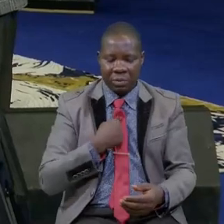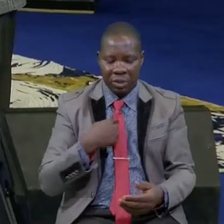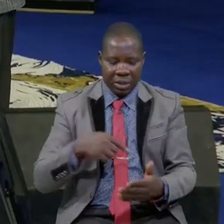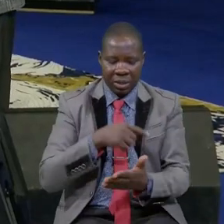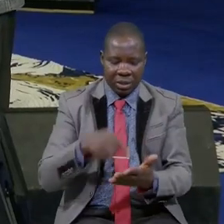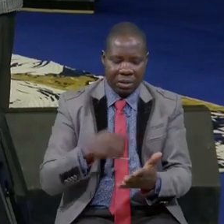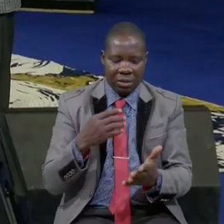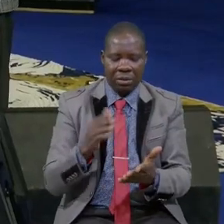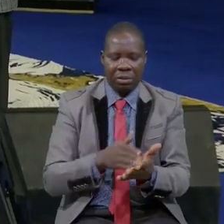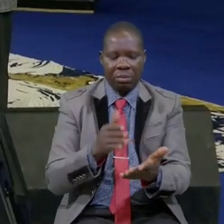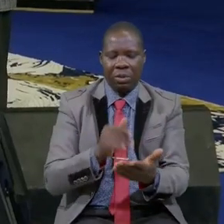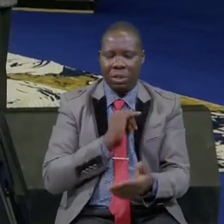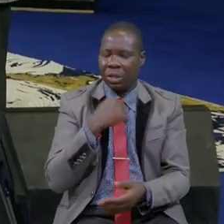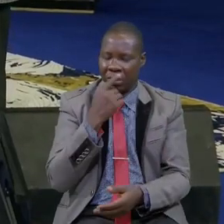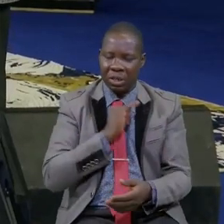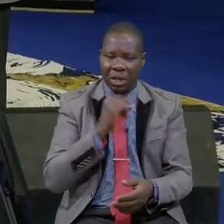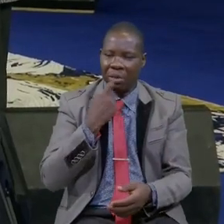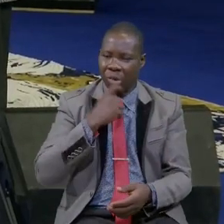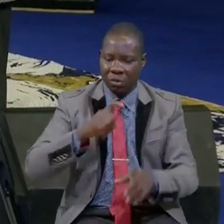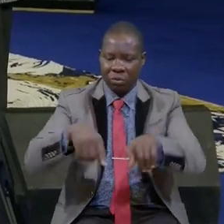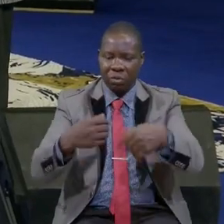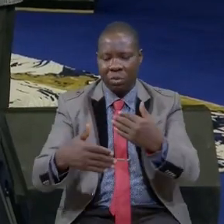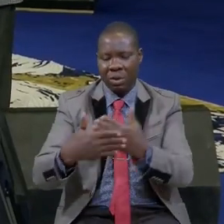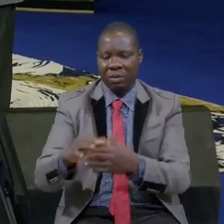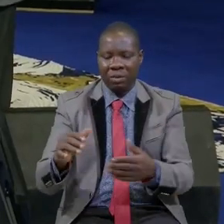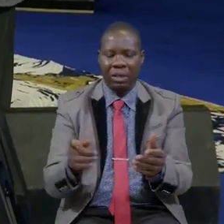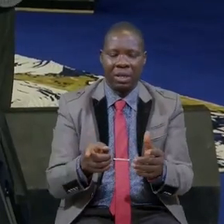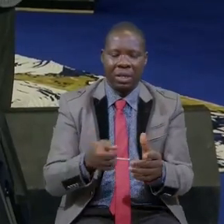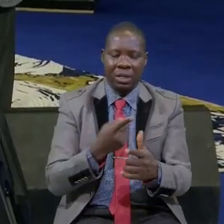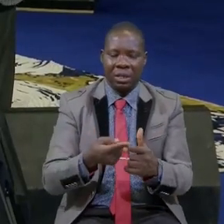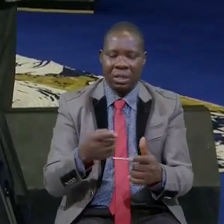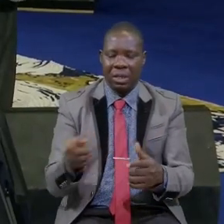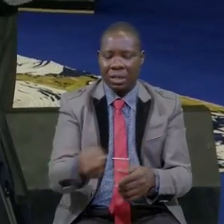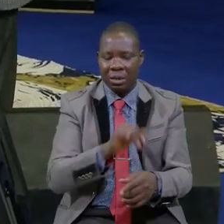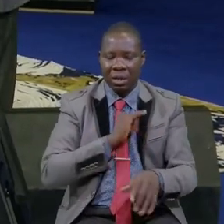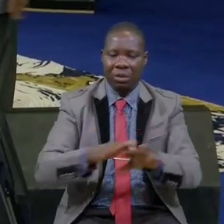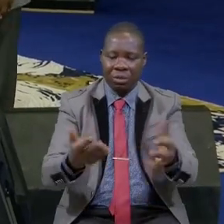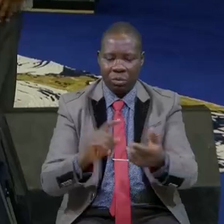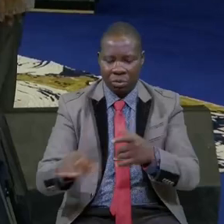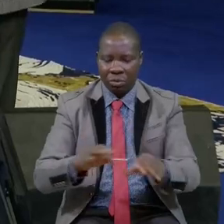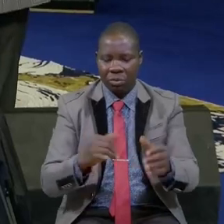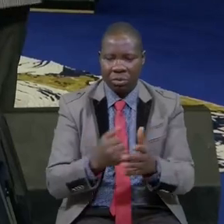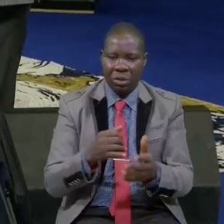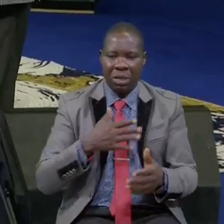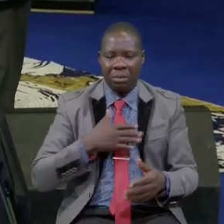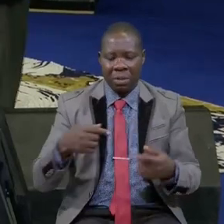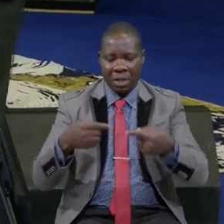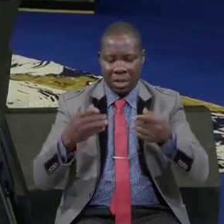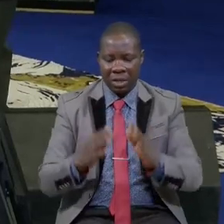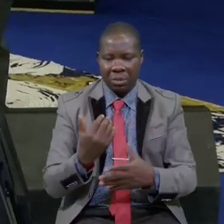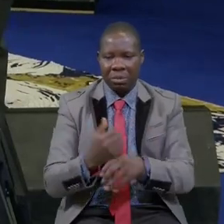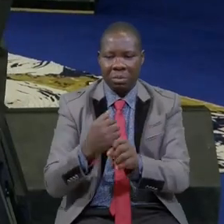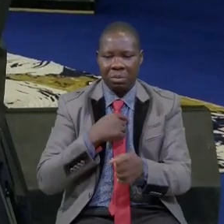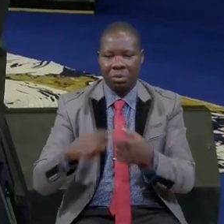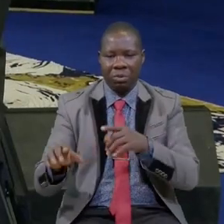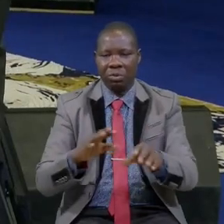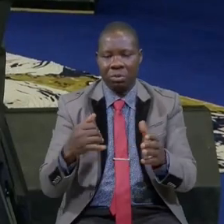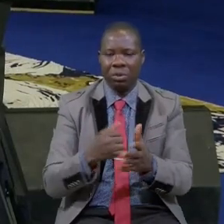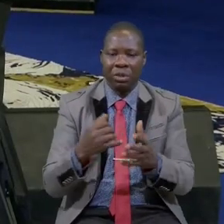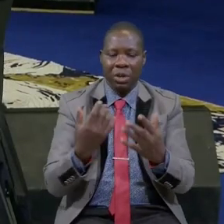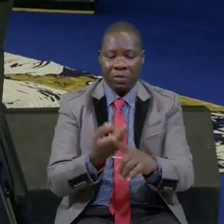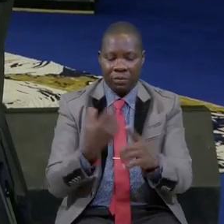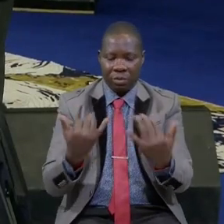dit de les chercher. Je ne voulais pas le faire. Oh, mon ennemi m'a poussé à le faire. Mais à part d'aujourd'hui,